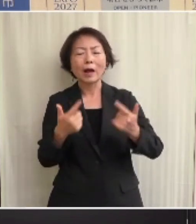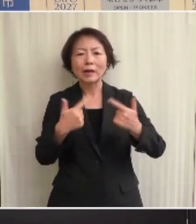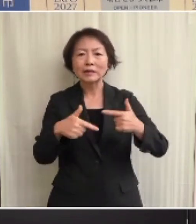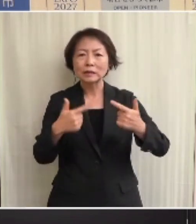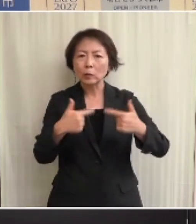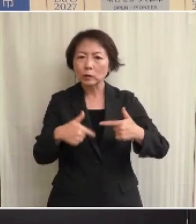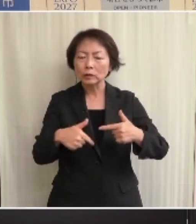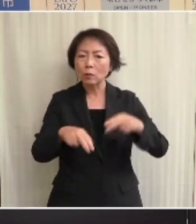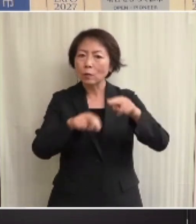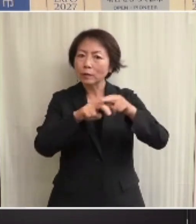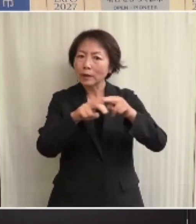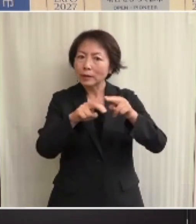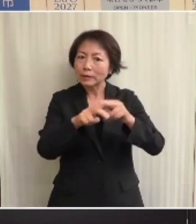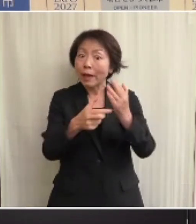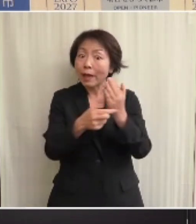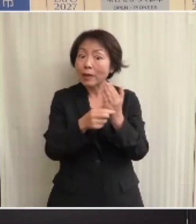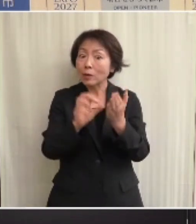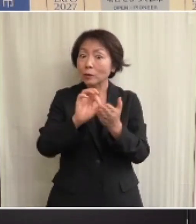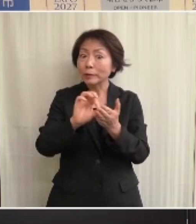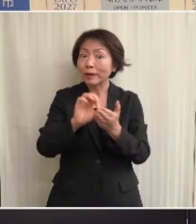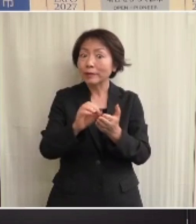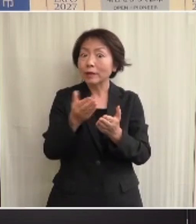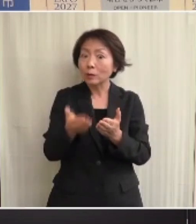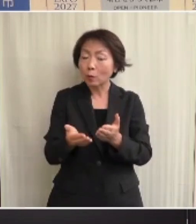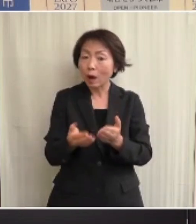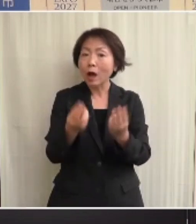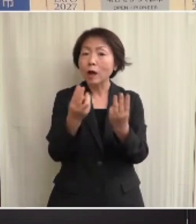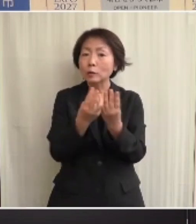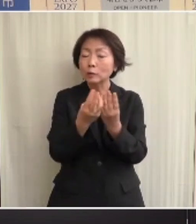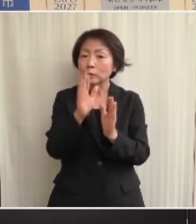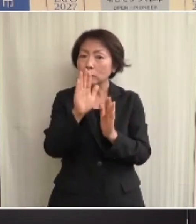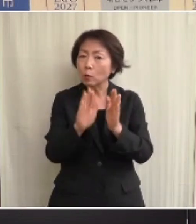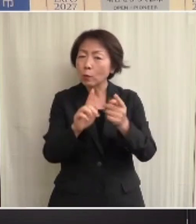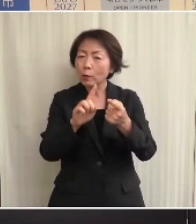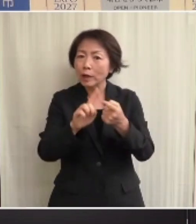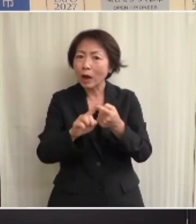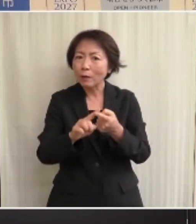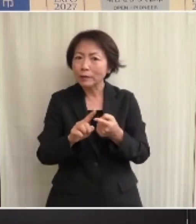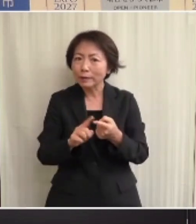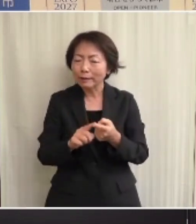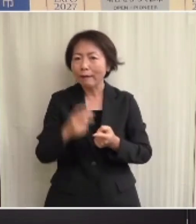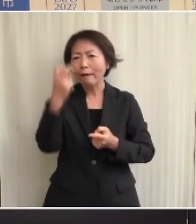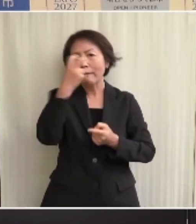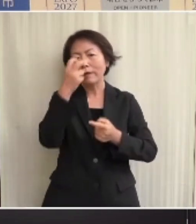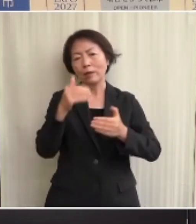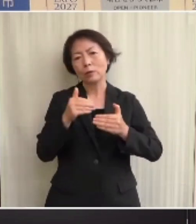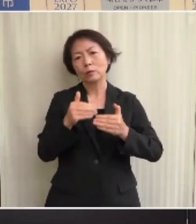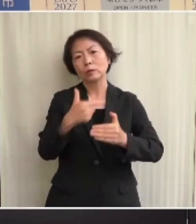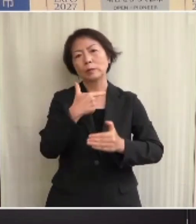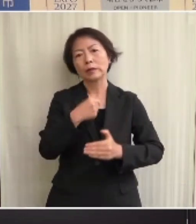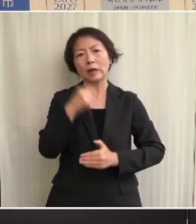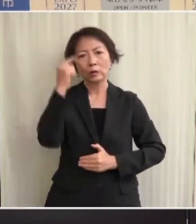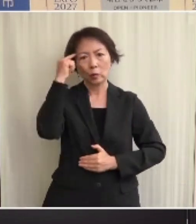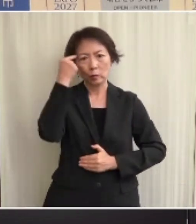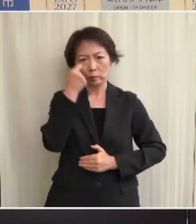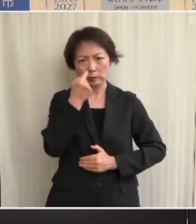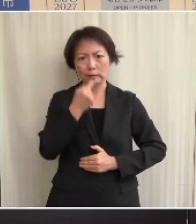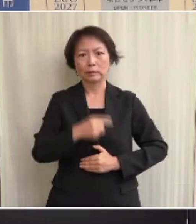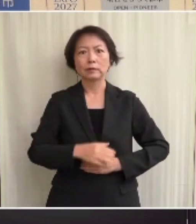からご利用いただいているのか、まあ、そういった数字等の状況を見ながら検討を進めていきたいというふうに考えております